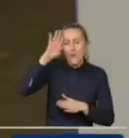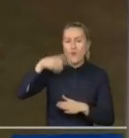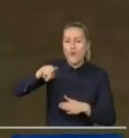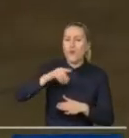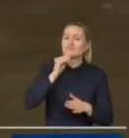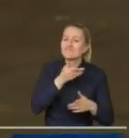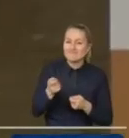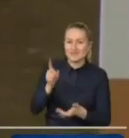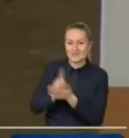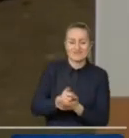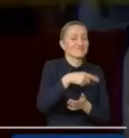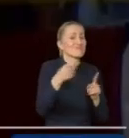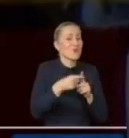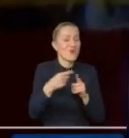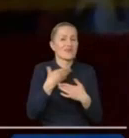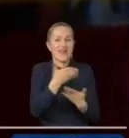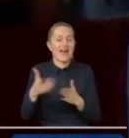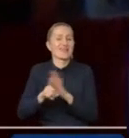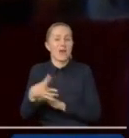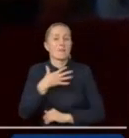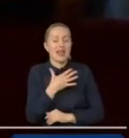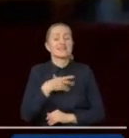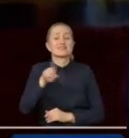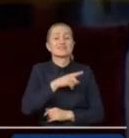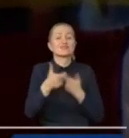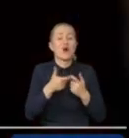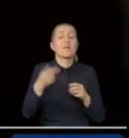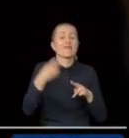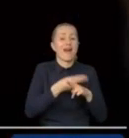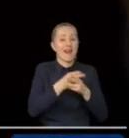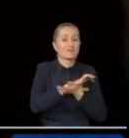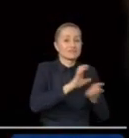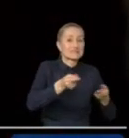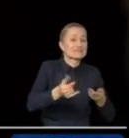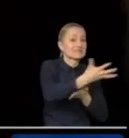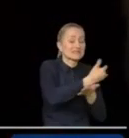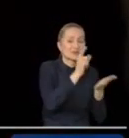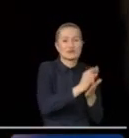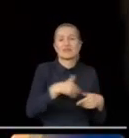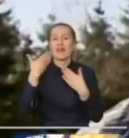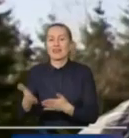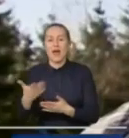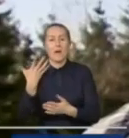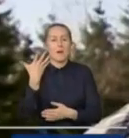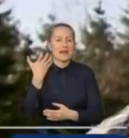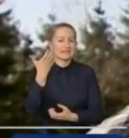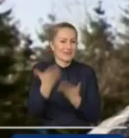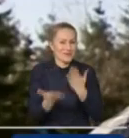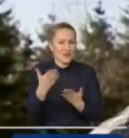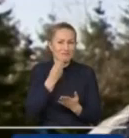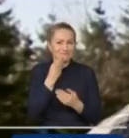sportowego zapunktowały u bezdomnych zwierząt. Wydały kalendarz charytatywny, a za zarobione pieniądze z jego sprzedaży kupiły 0,5 tony karmy. Zwierzęta